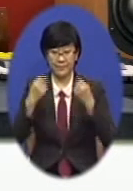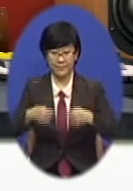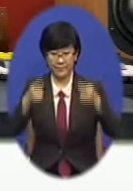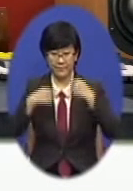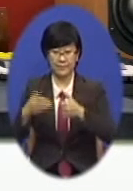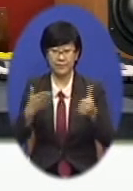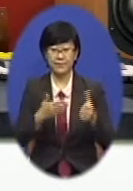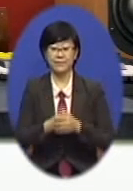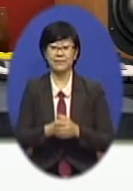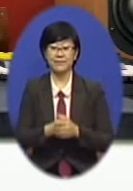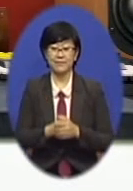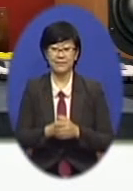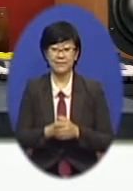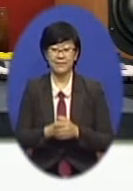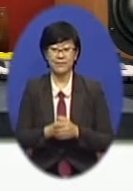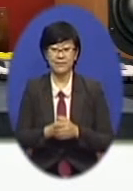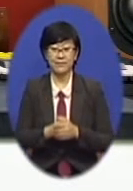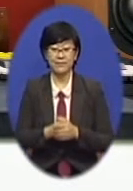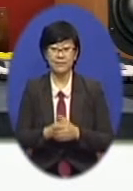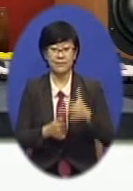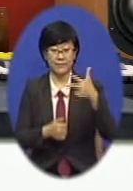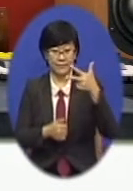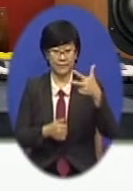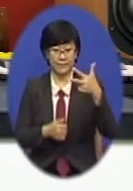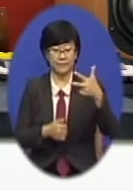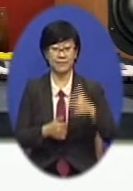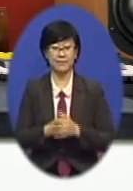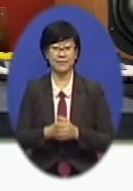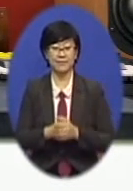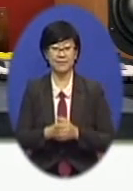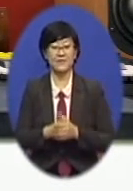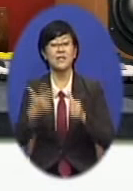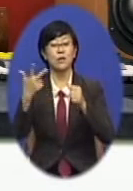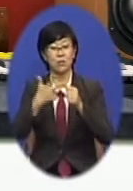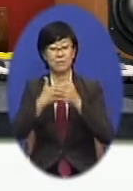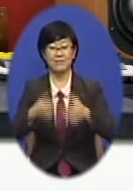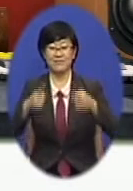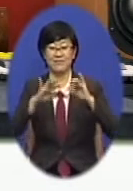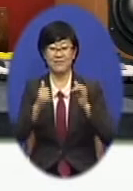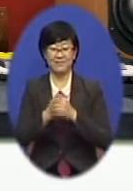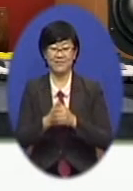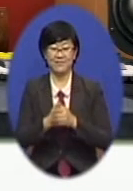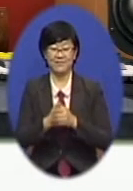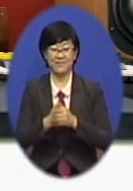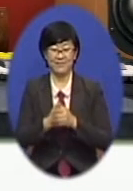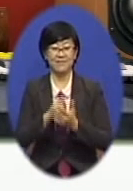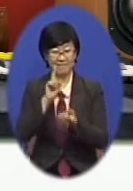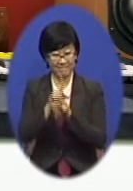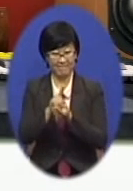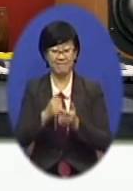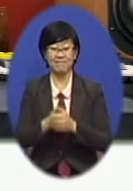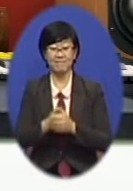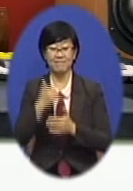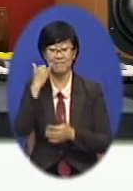참여 부탁드리고요. 자, 7번 네, 자 우리 즉석 참가자분을